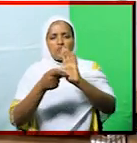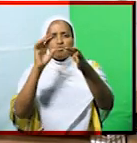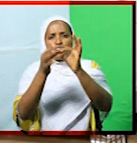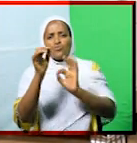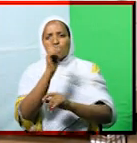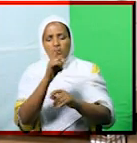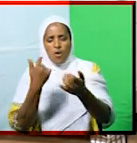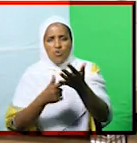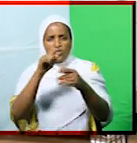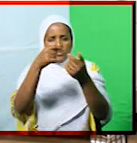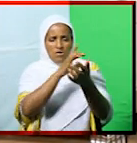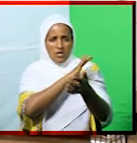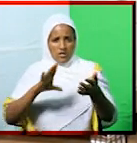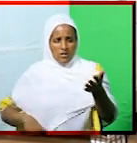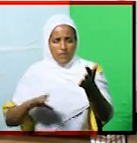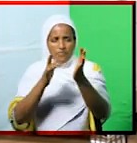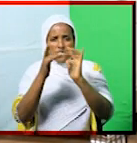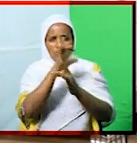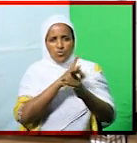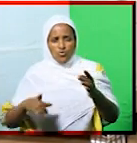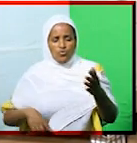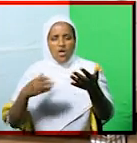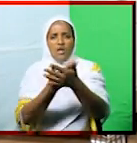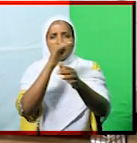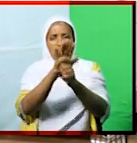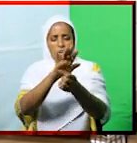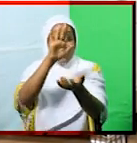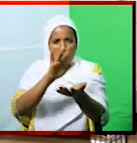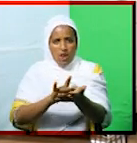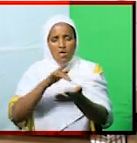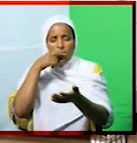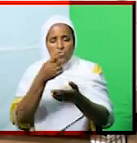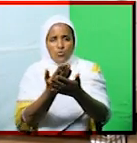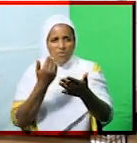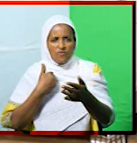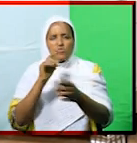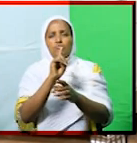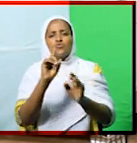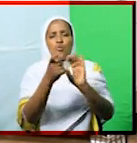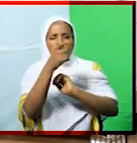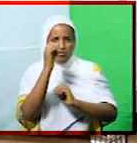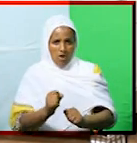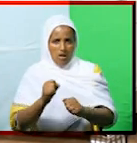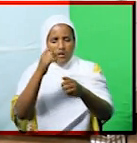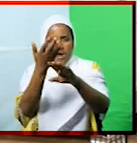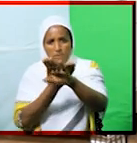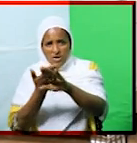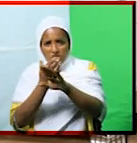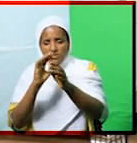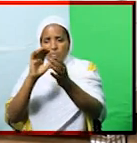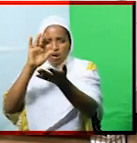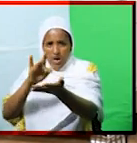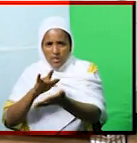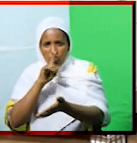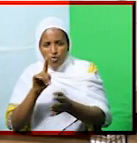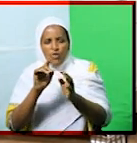አንድ ሊቅ መጽሐፈ ሀዊ ባህል ሁለት መጽሐፍ ላይ ሁለተኛው ባህል ላይ ይላል መጻሕፍት እርስ በርሳቸው የምናቃርናቸው እኛው